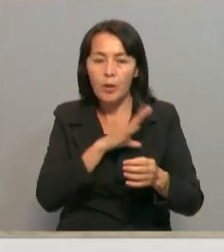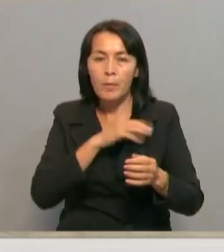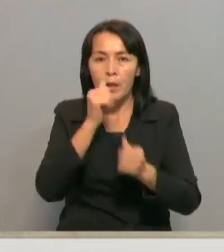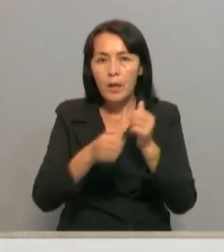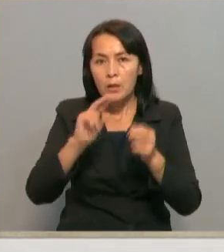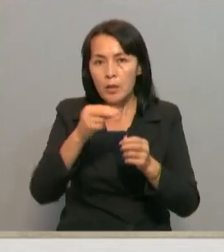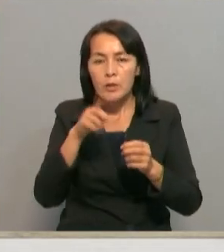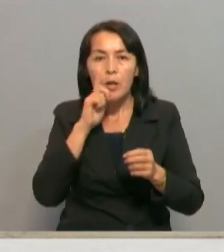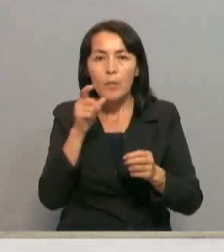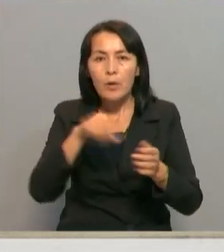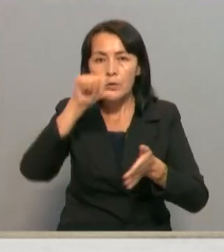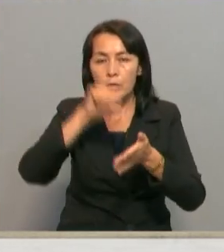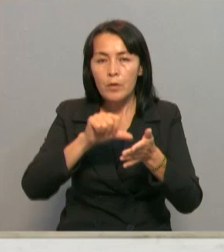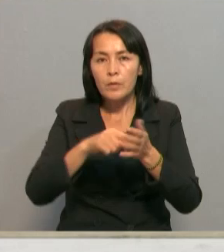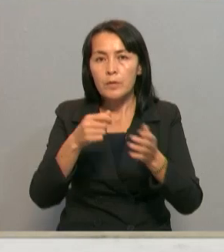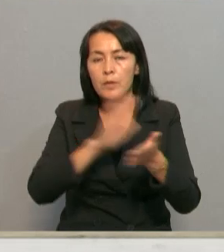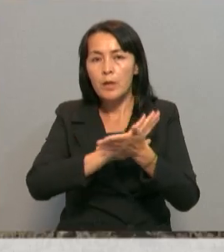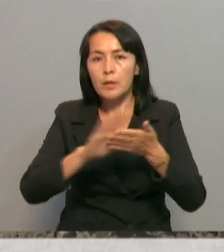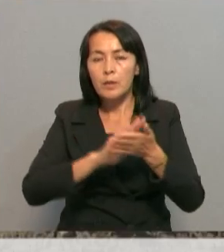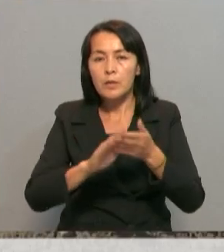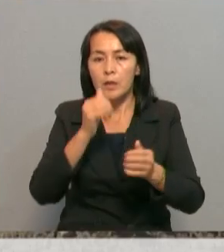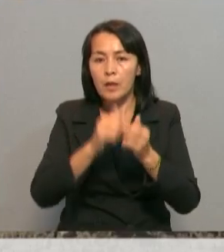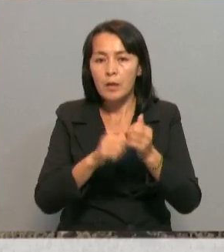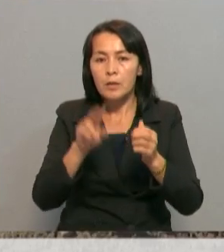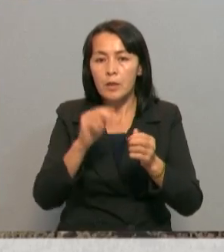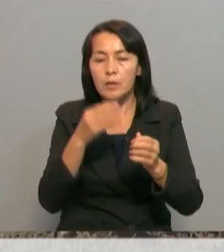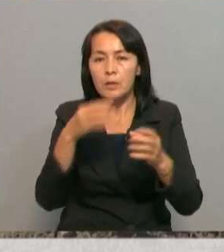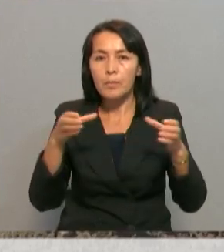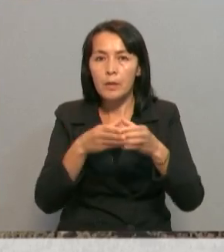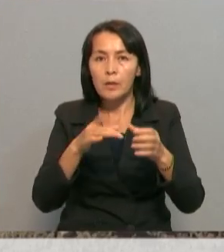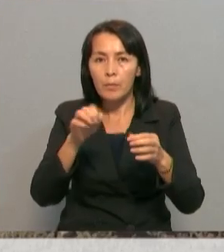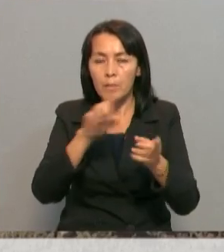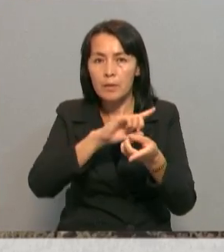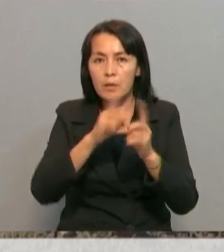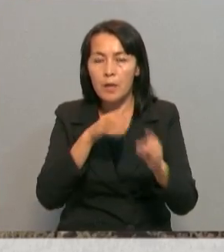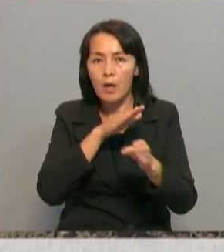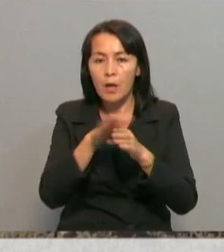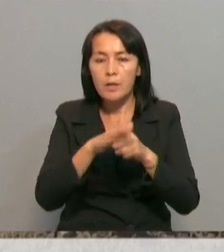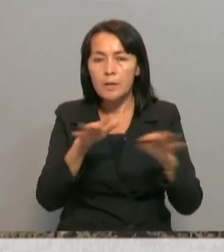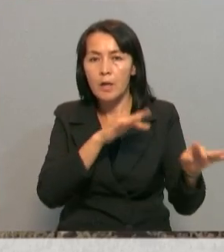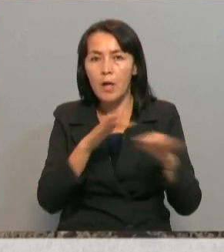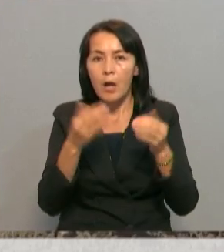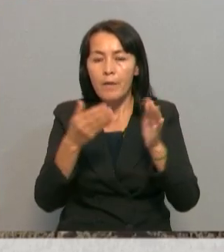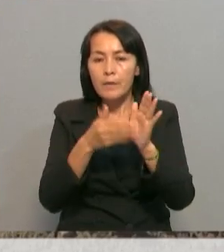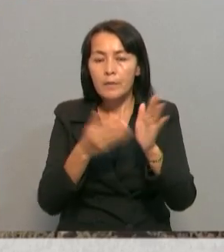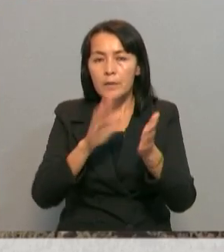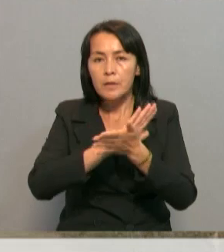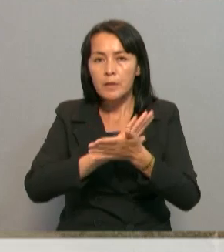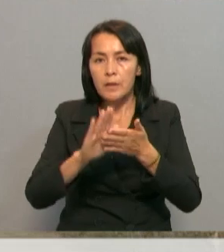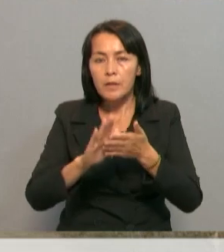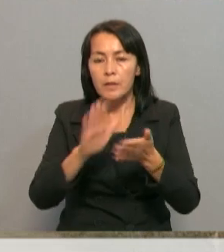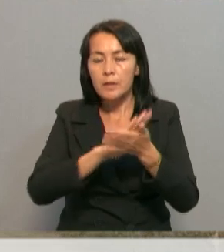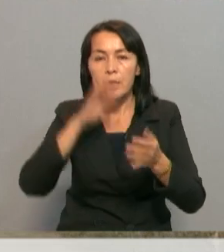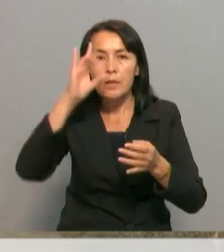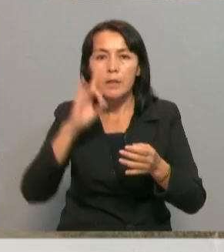каждый четверг молодёжь участвует в акции что уже стало традицией партия аманат занимается организацией мероприятия и призывает к чистоте